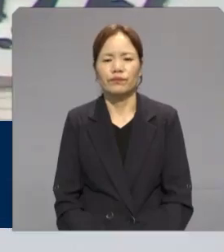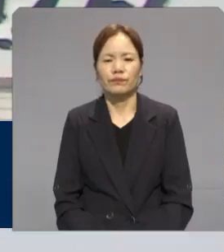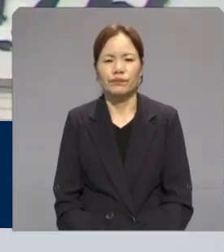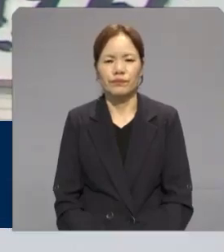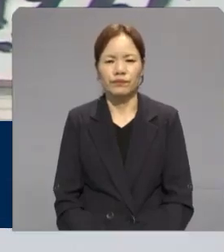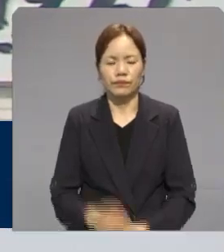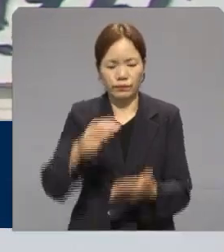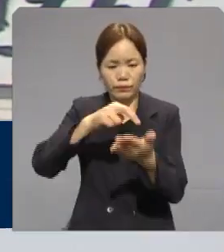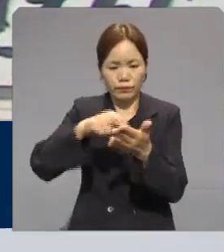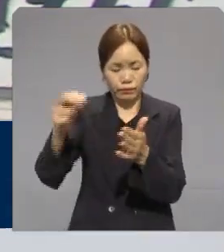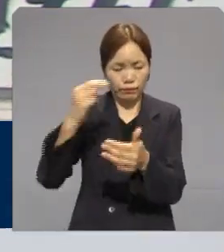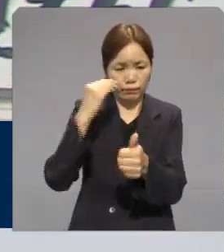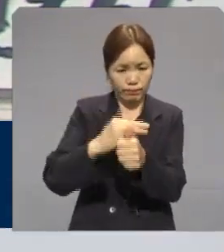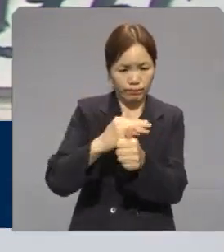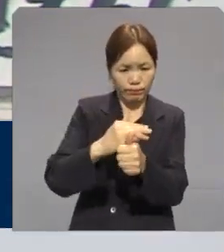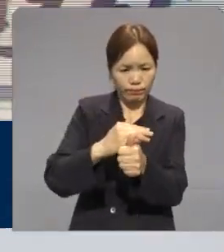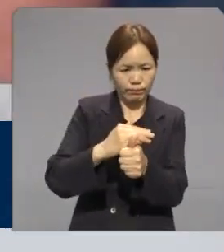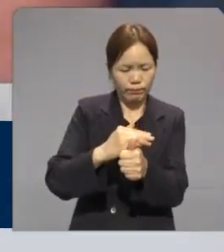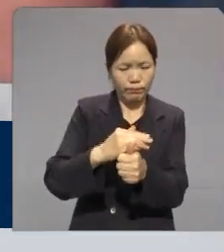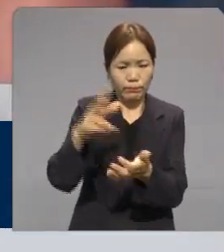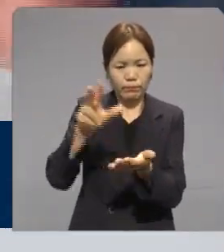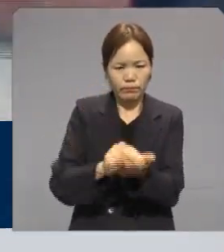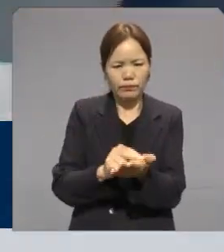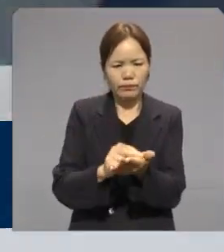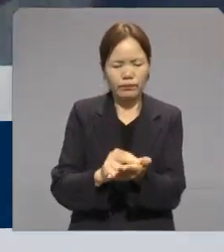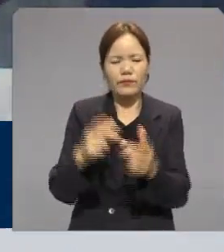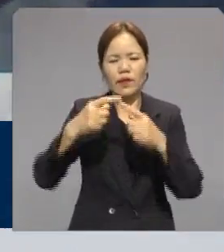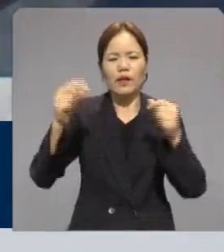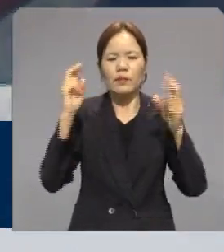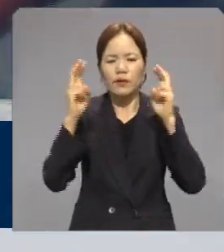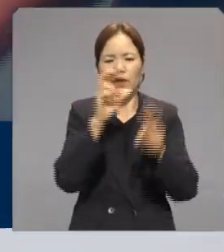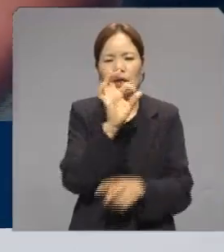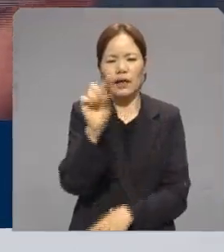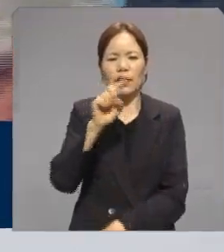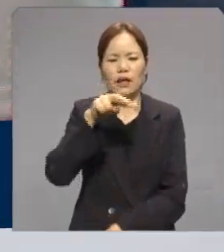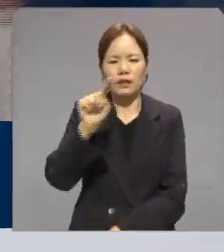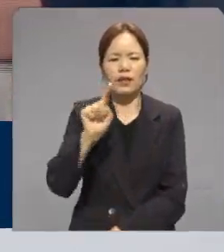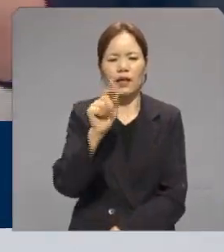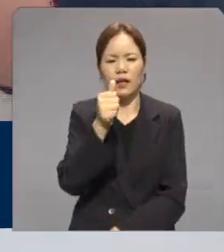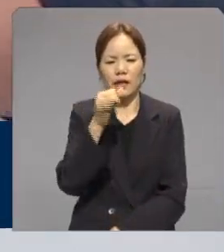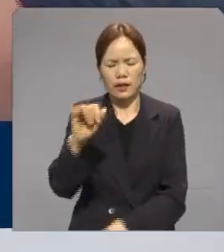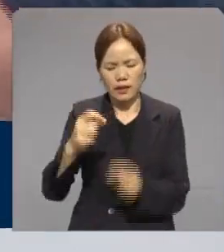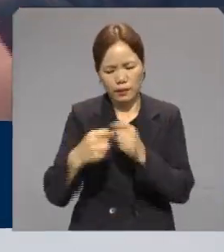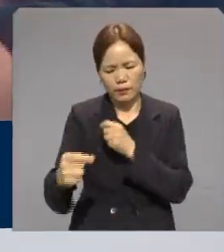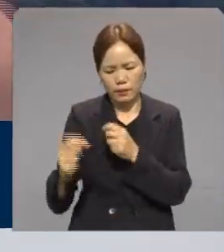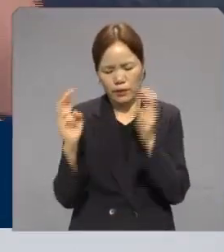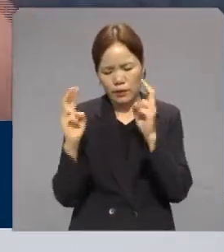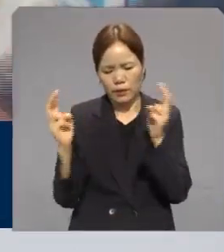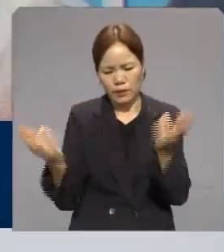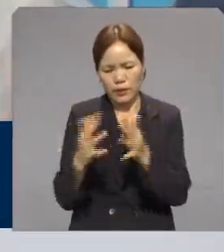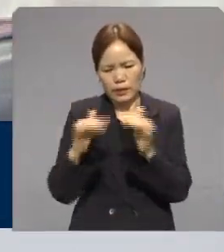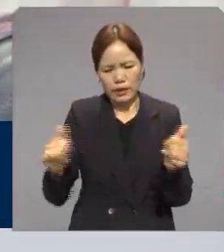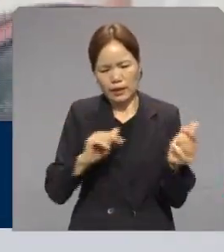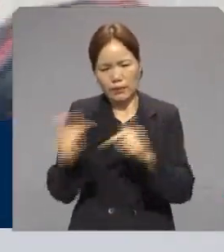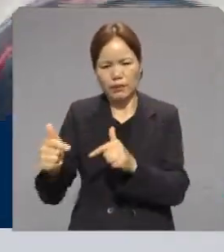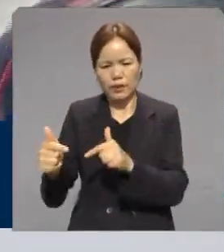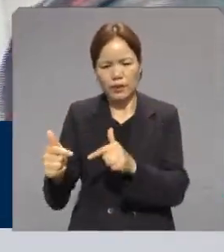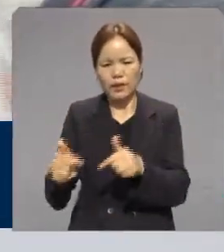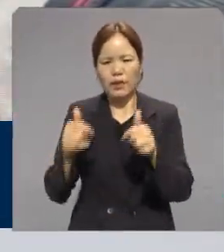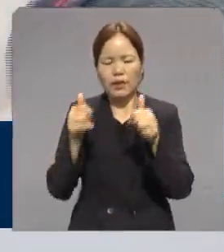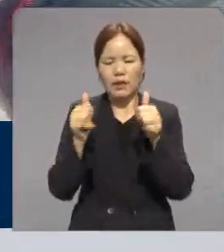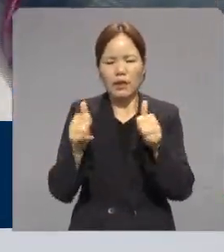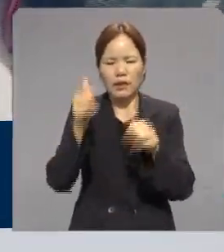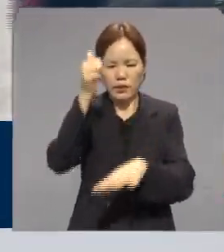이른바 문자 해고 통보로 논란이 된 일본 기업 아사히글라스 하청업체 근로자들이 최종 승소했습니다. 소송을 제기한 지 9년